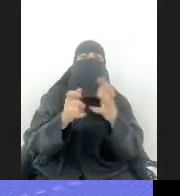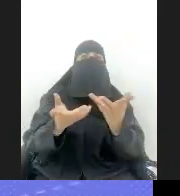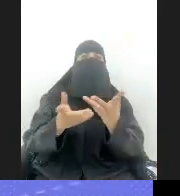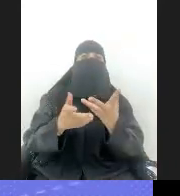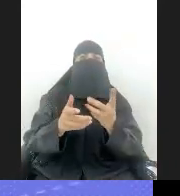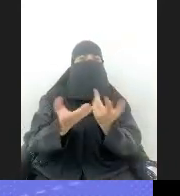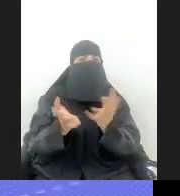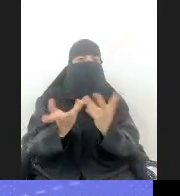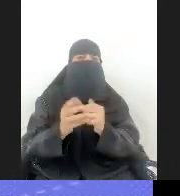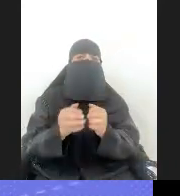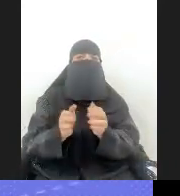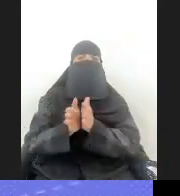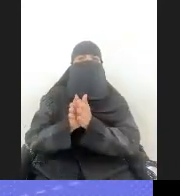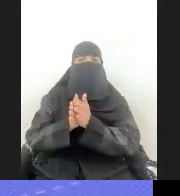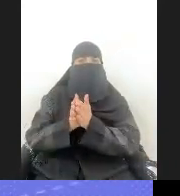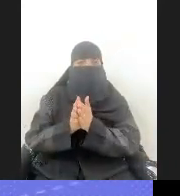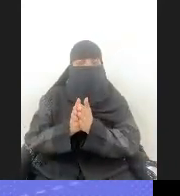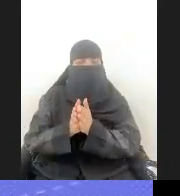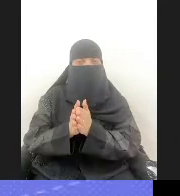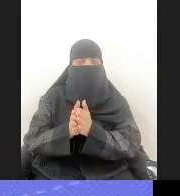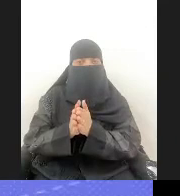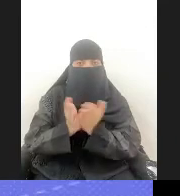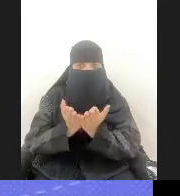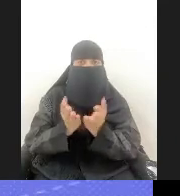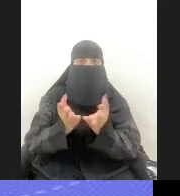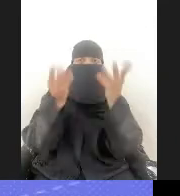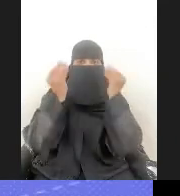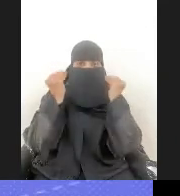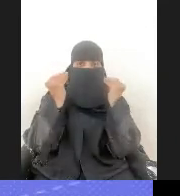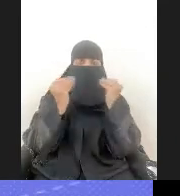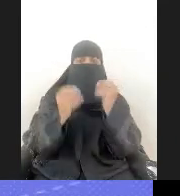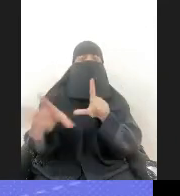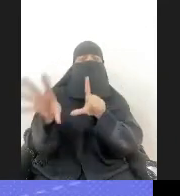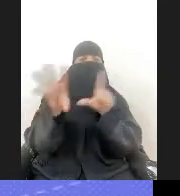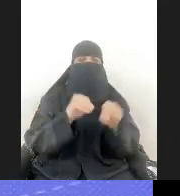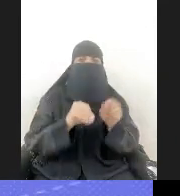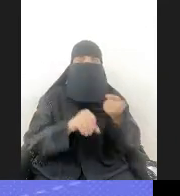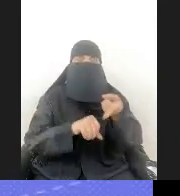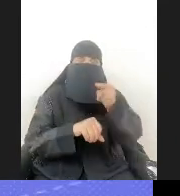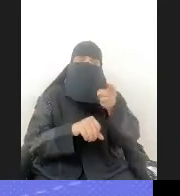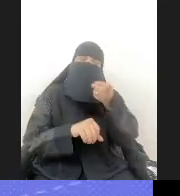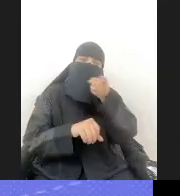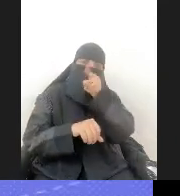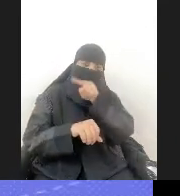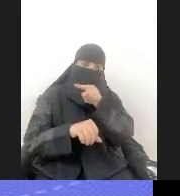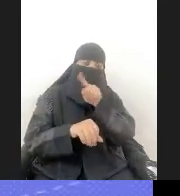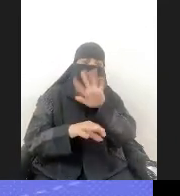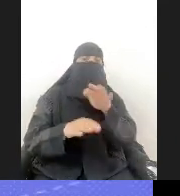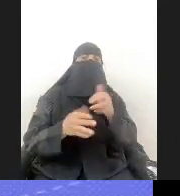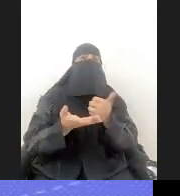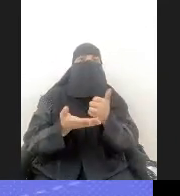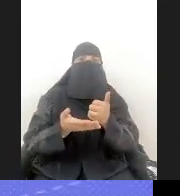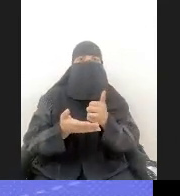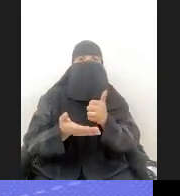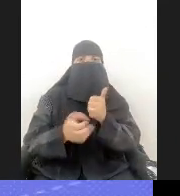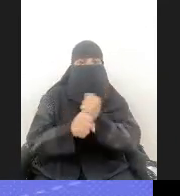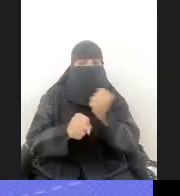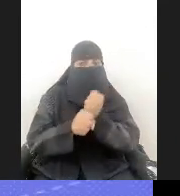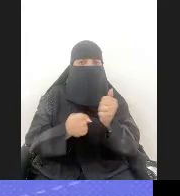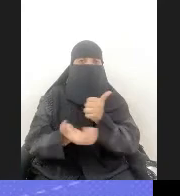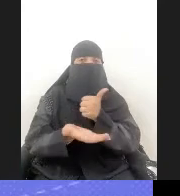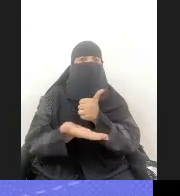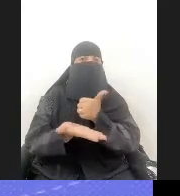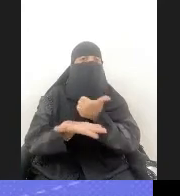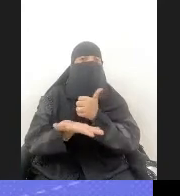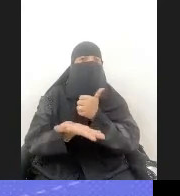في التعليم أو في التعلم المدمج. عندي الأسبوع القادم والذي يليه ربما أني أطبق سياسة التعلم المدمج. هذه